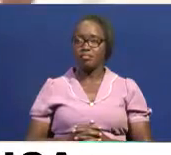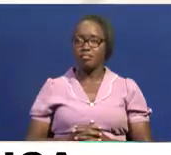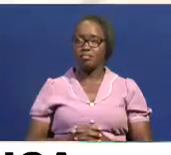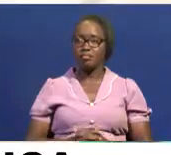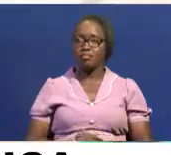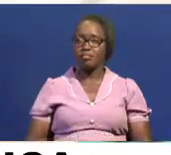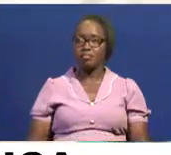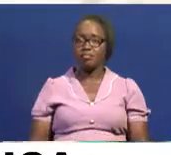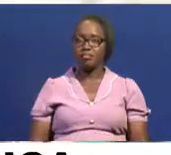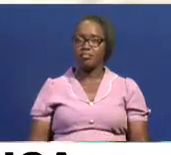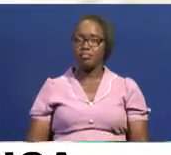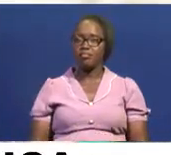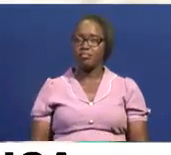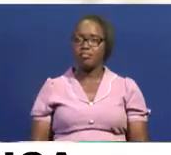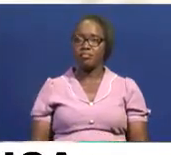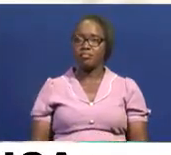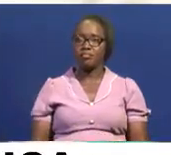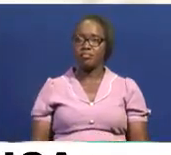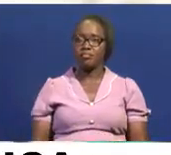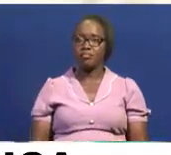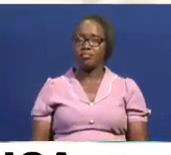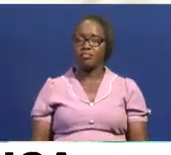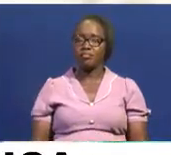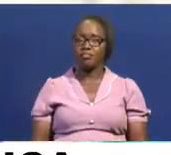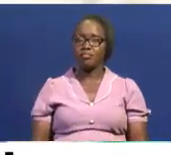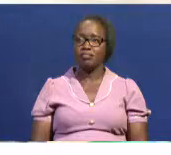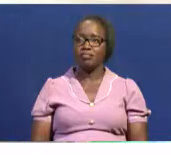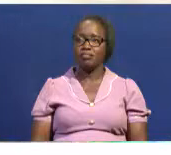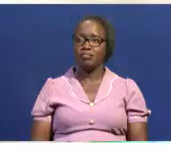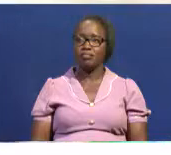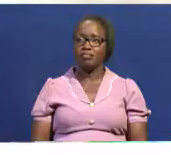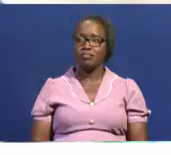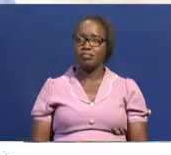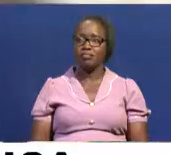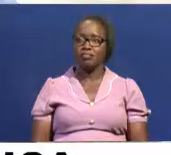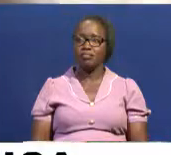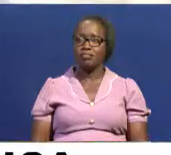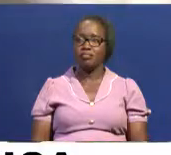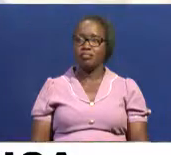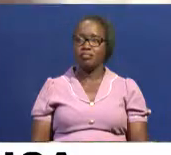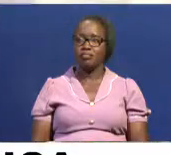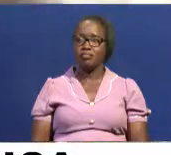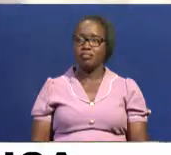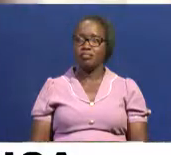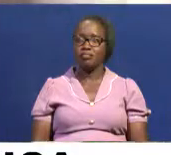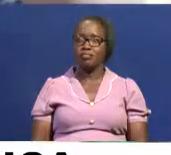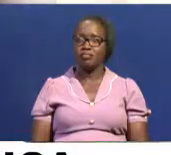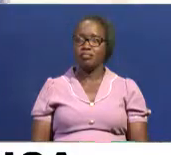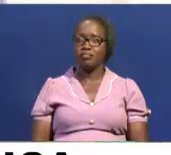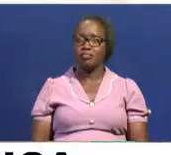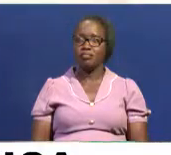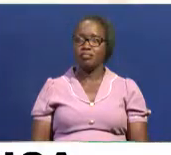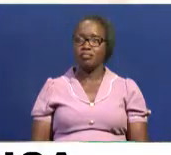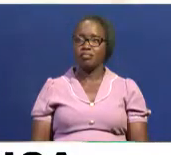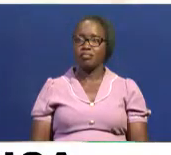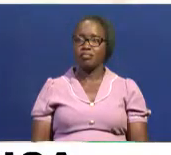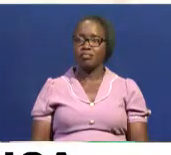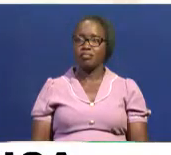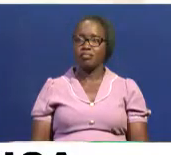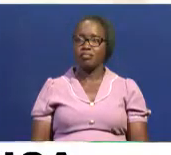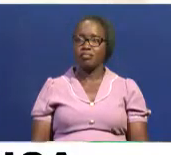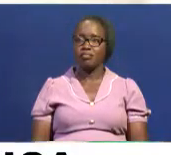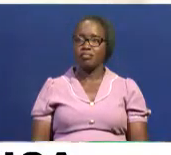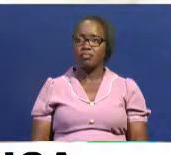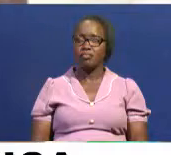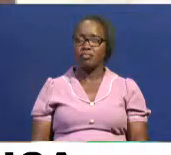Now they've seen, they've had a competition, it's tough with hearing girls.